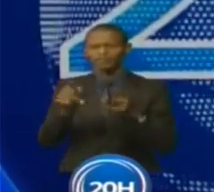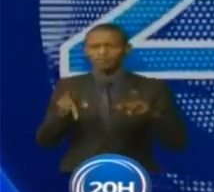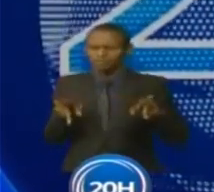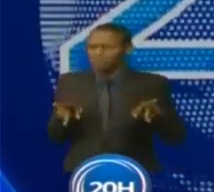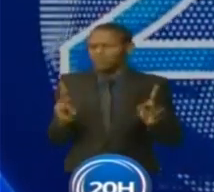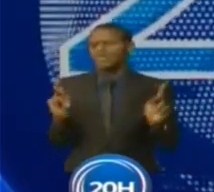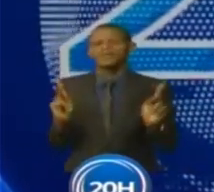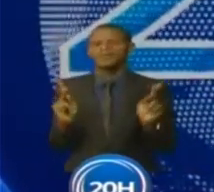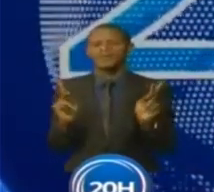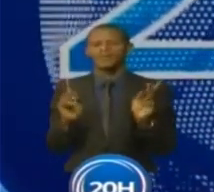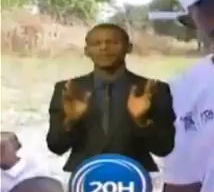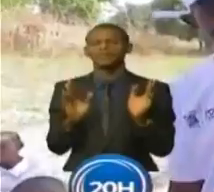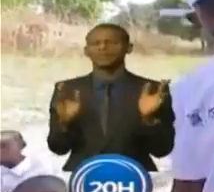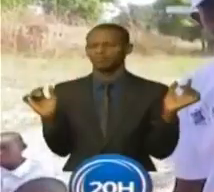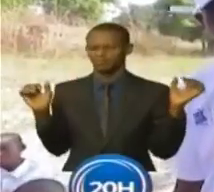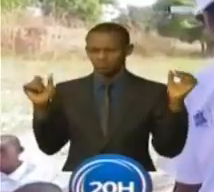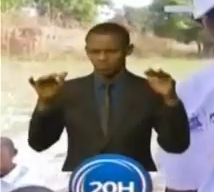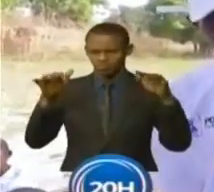République. Françoise Bouilla.